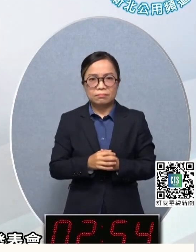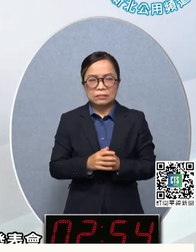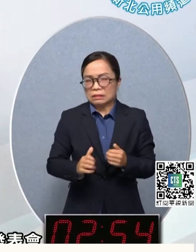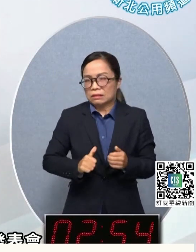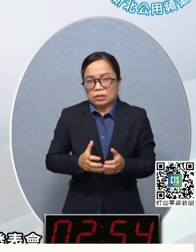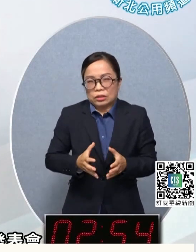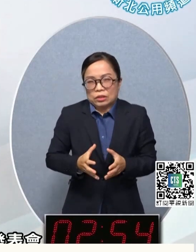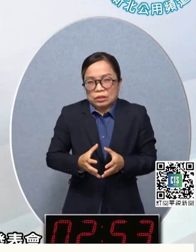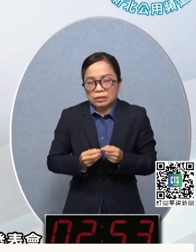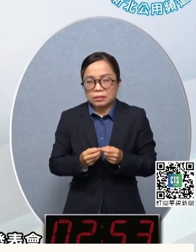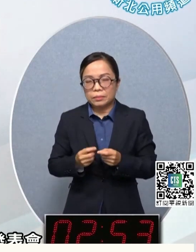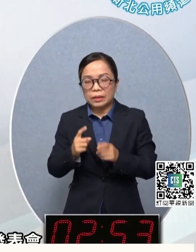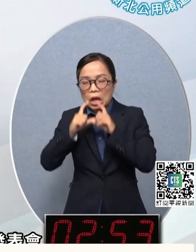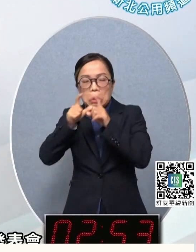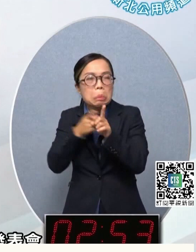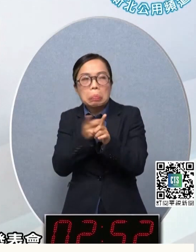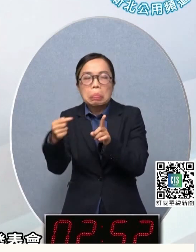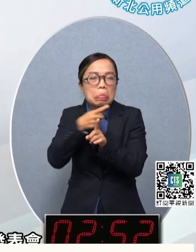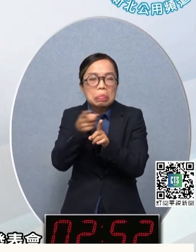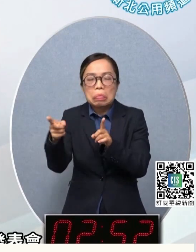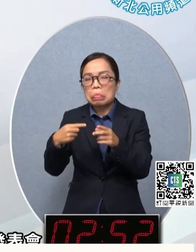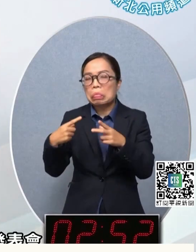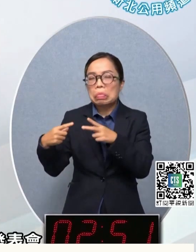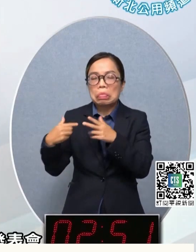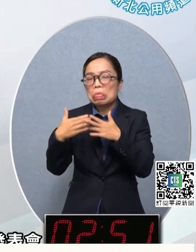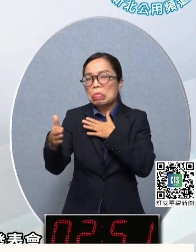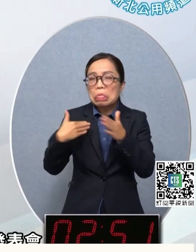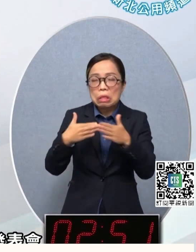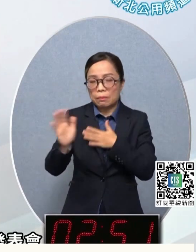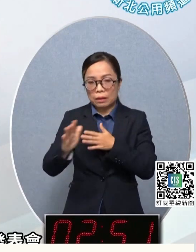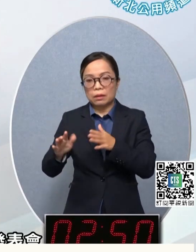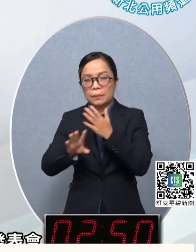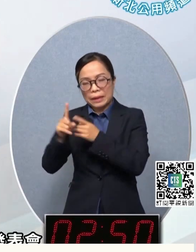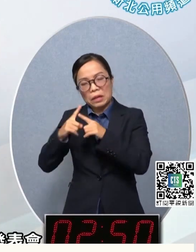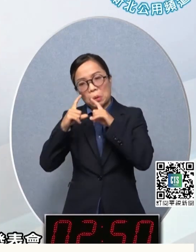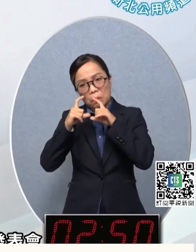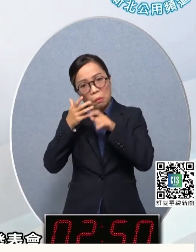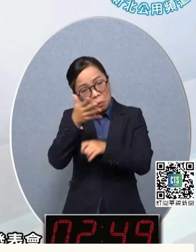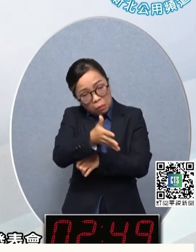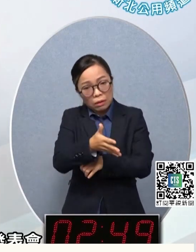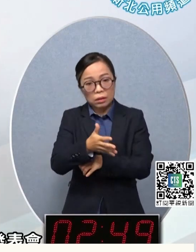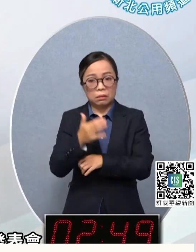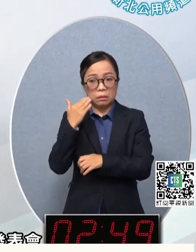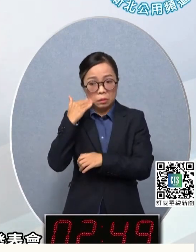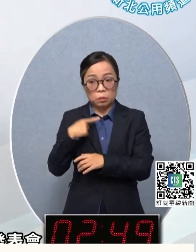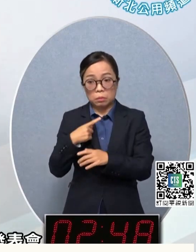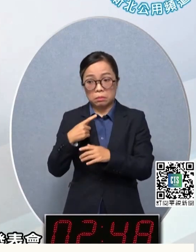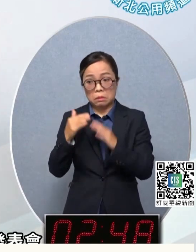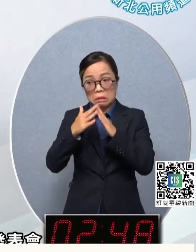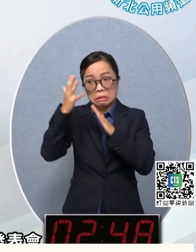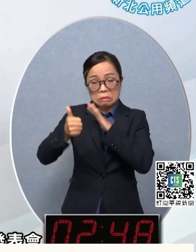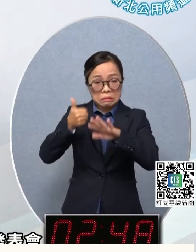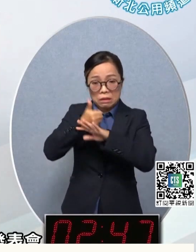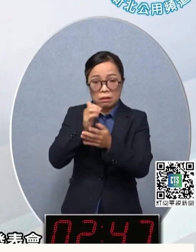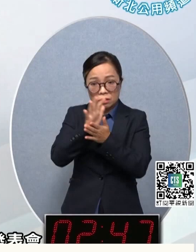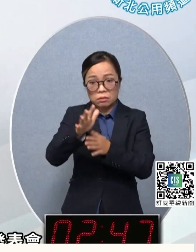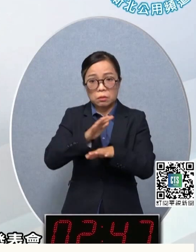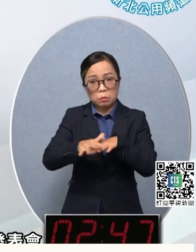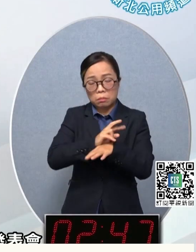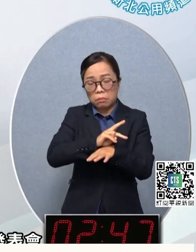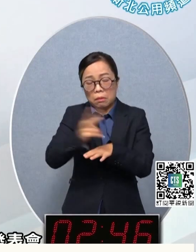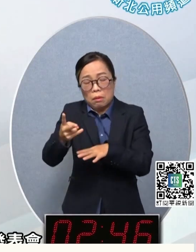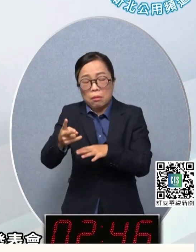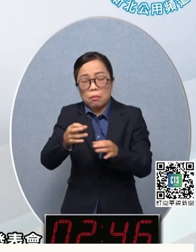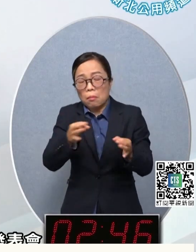需要避重就轻哦，答非所问。人家问你啊，哦，这个如果选了市长，好之后会不会要去选总